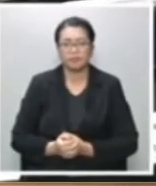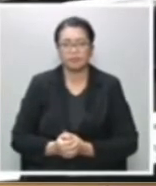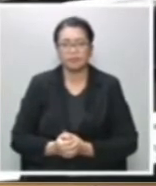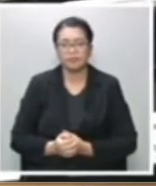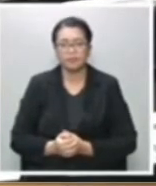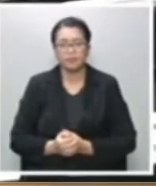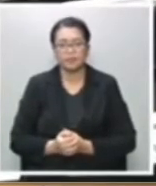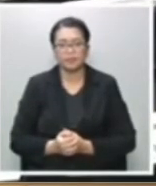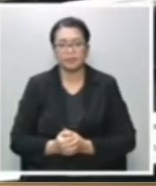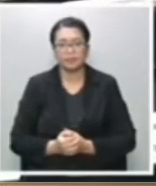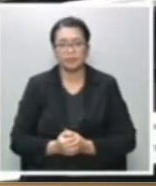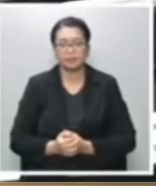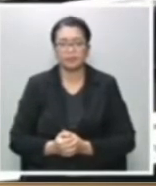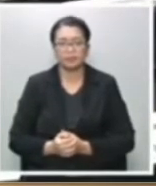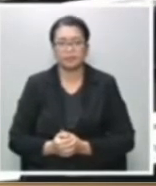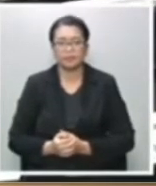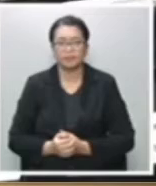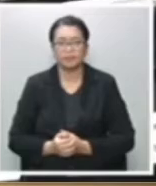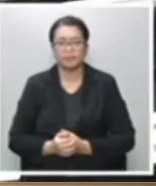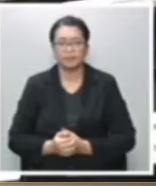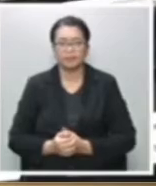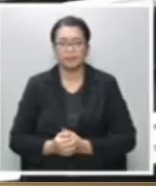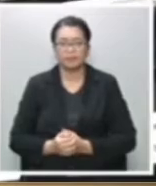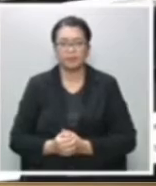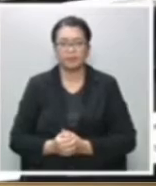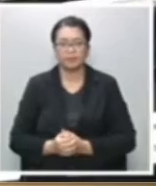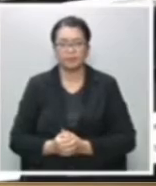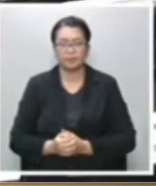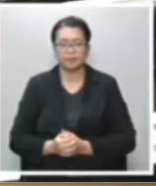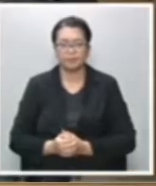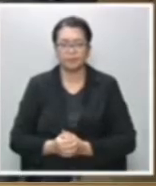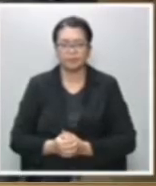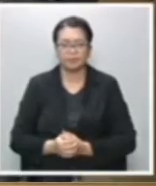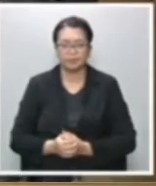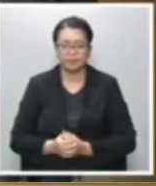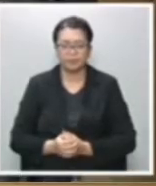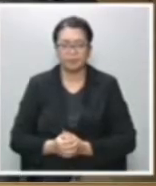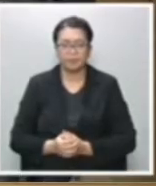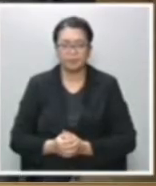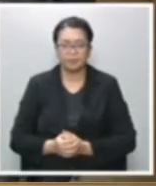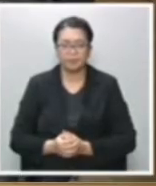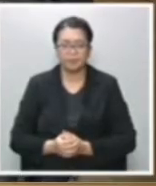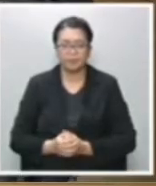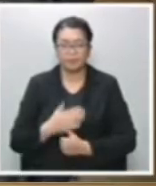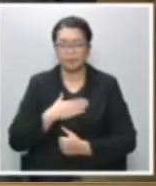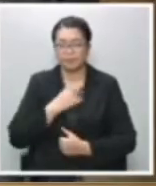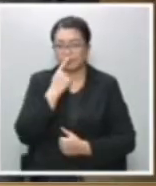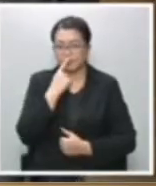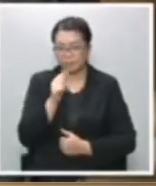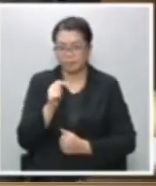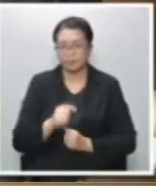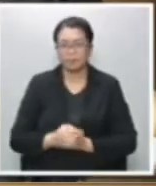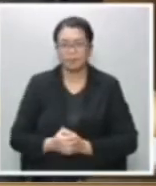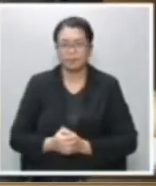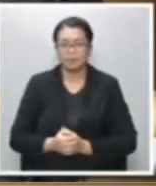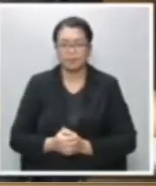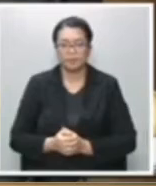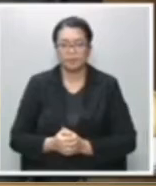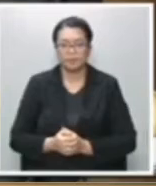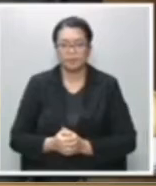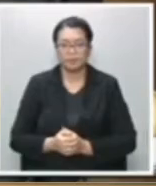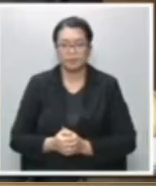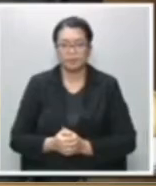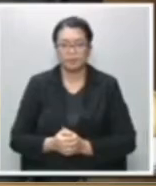ครับเรียนท่านประธานสภาและสมาชิกผู้ทรงเกียรตินะครับเนื่องจากเกิดปัญห